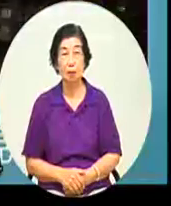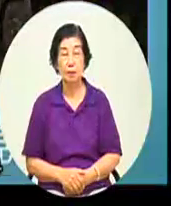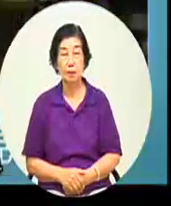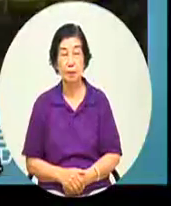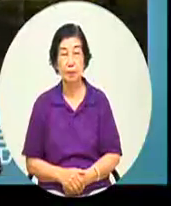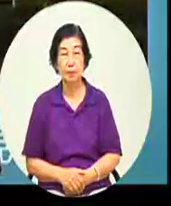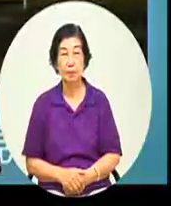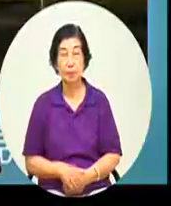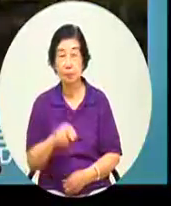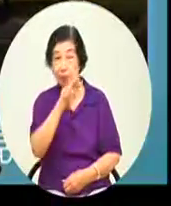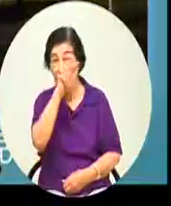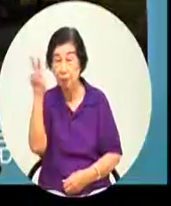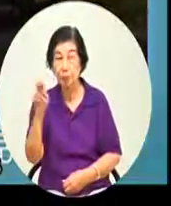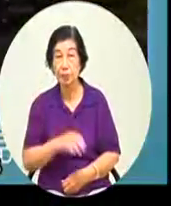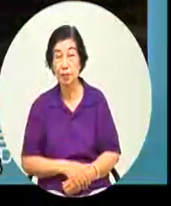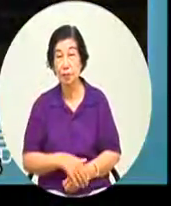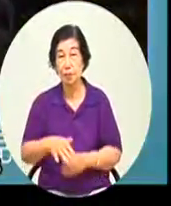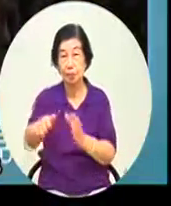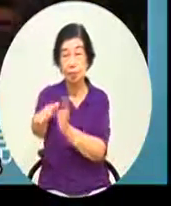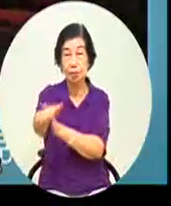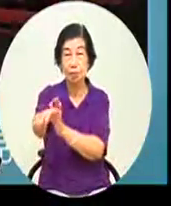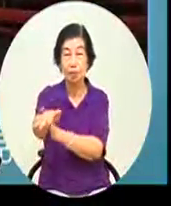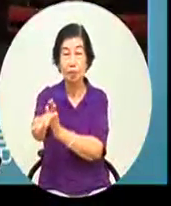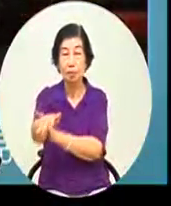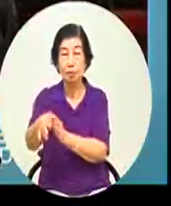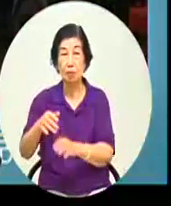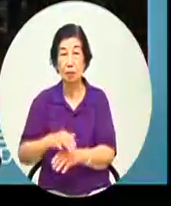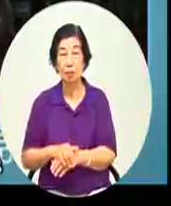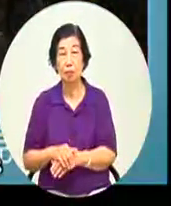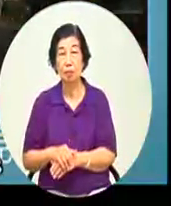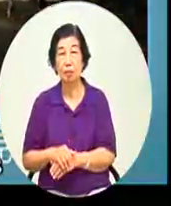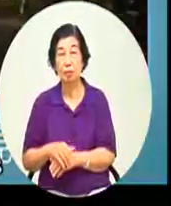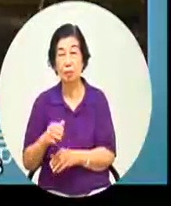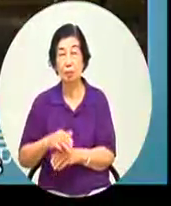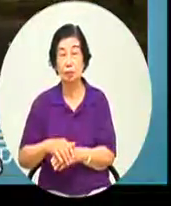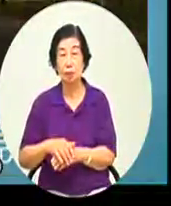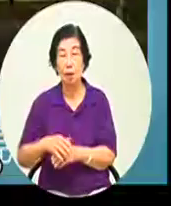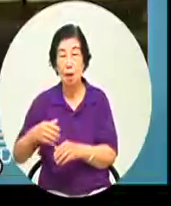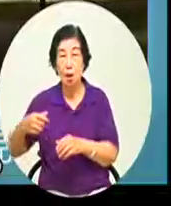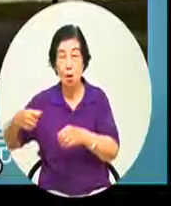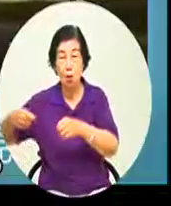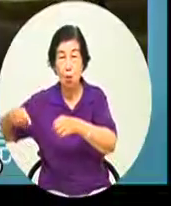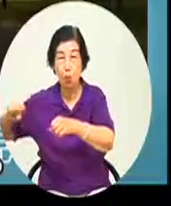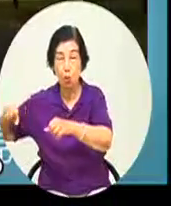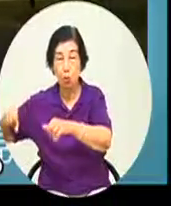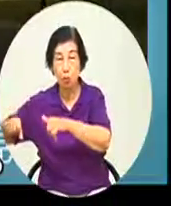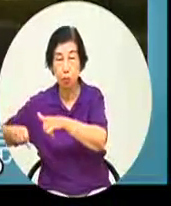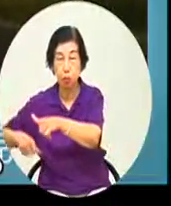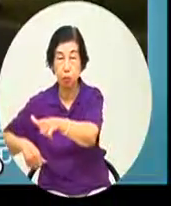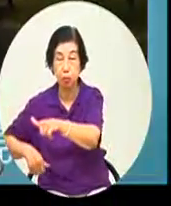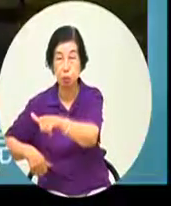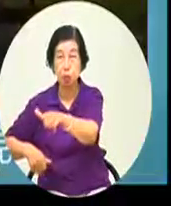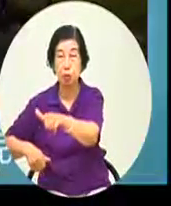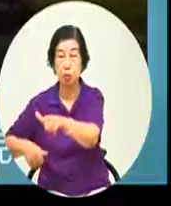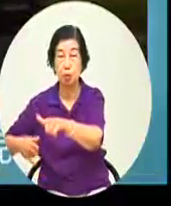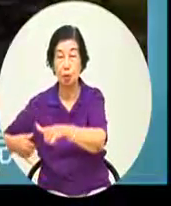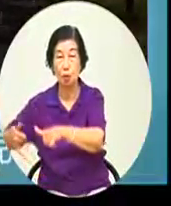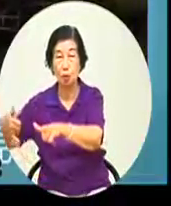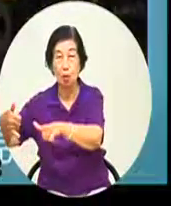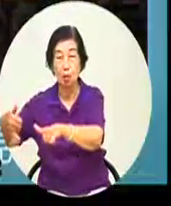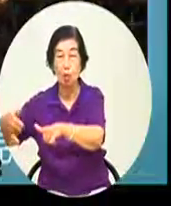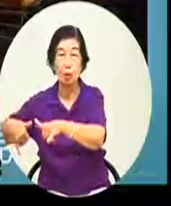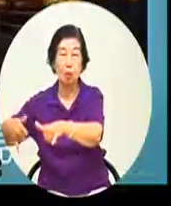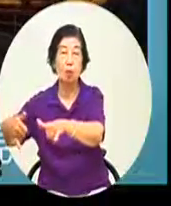你们看到右手边是怎样？那个是应该是摩托车道啊，机车道啊，但是呢，机车道能不能骑机车？